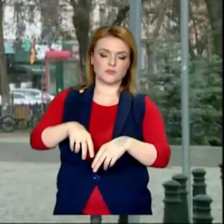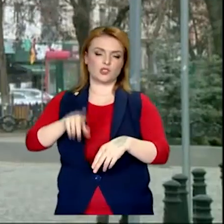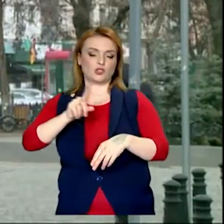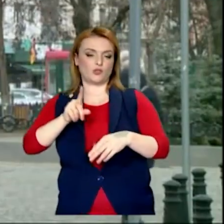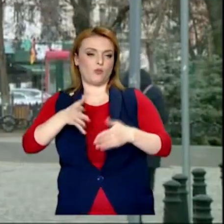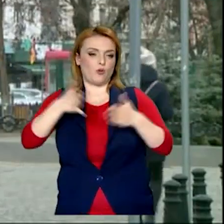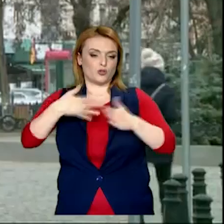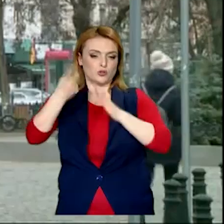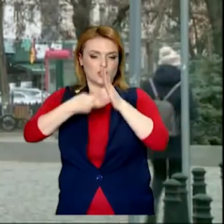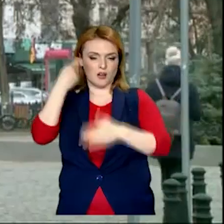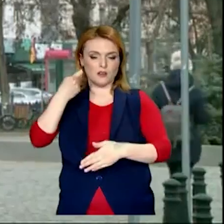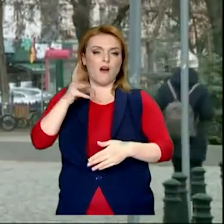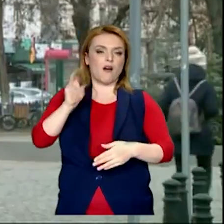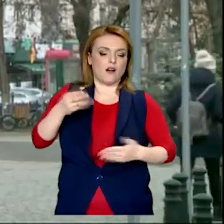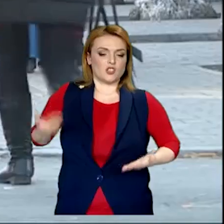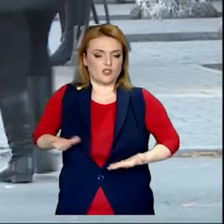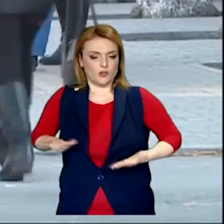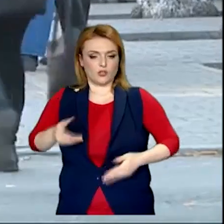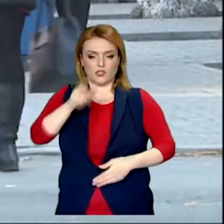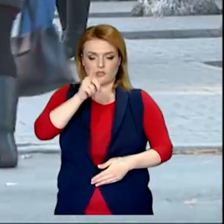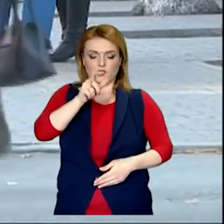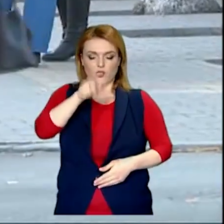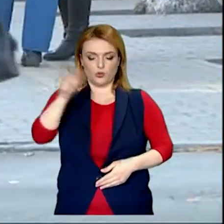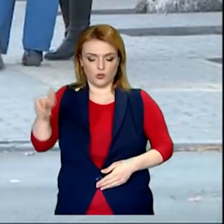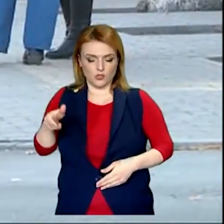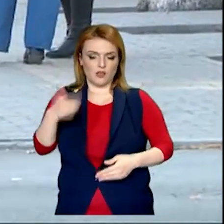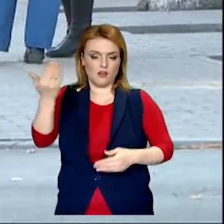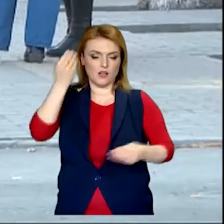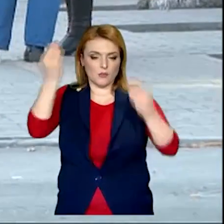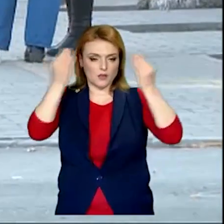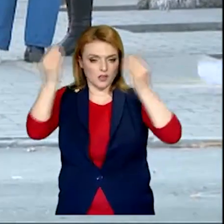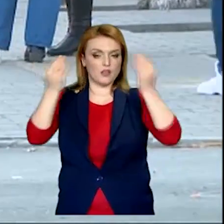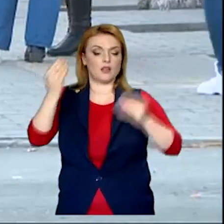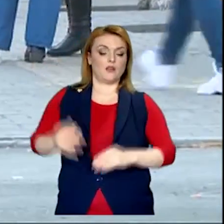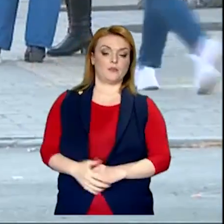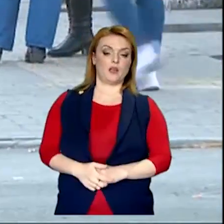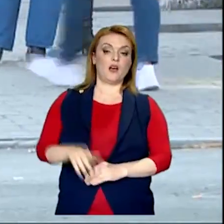British Social Service, cu sediul în capitala bulgară Sofia. Institutul Liceu Brătianu face